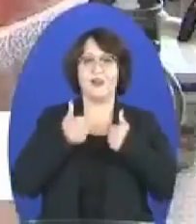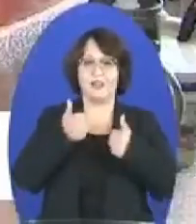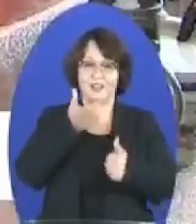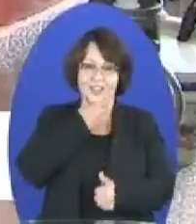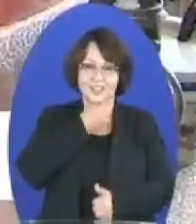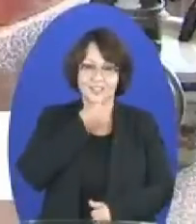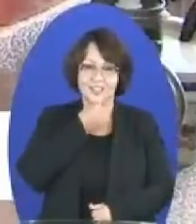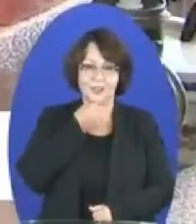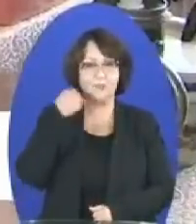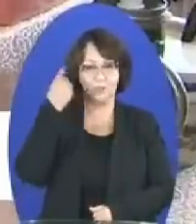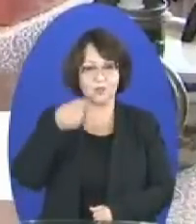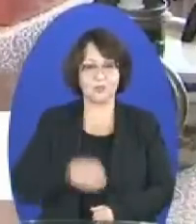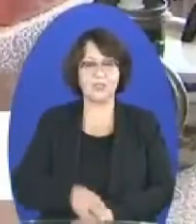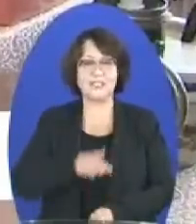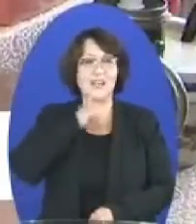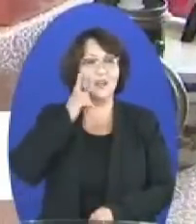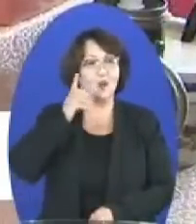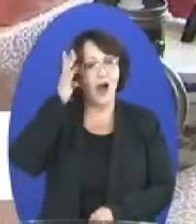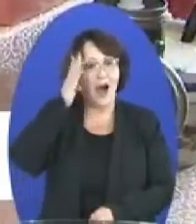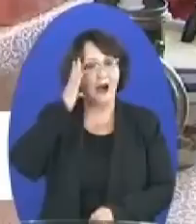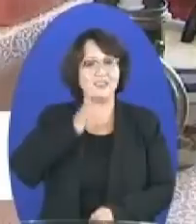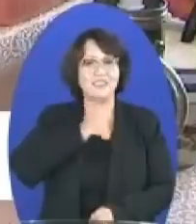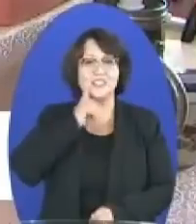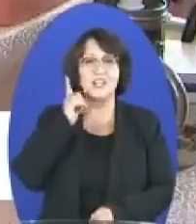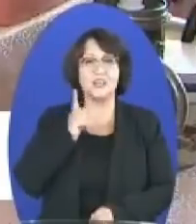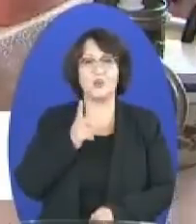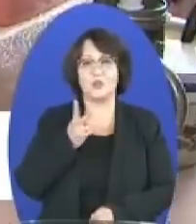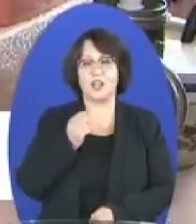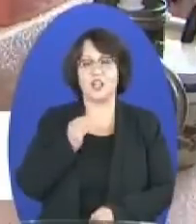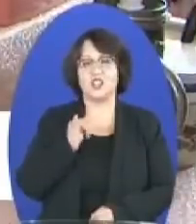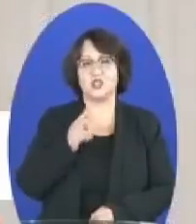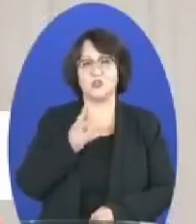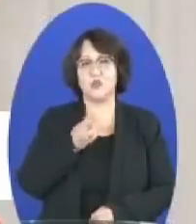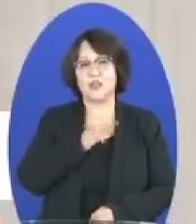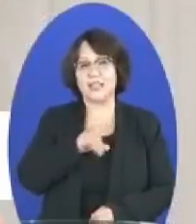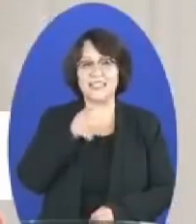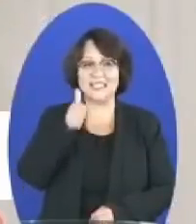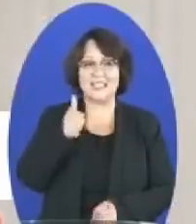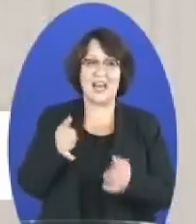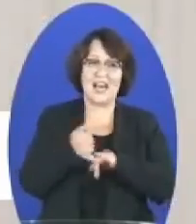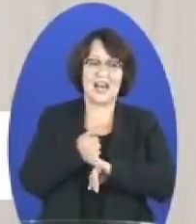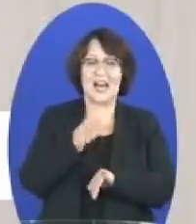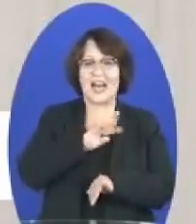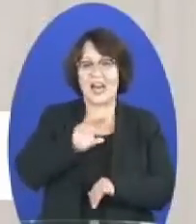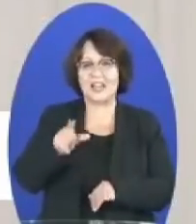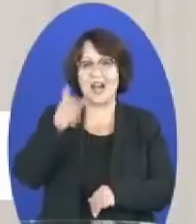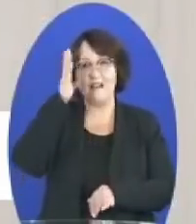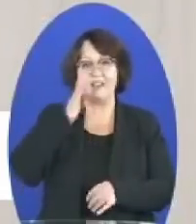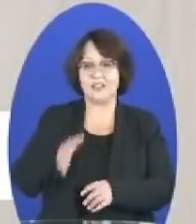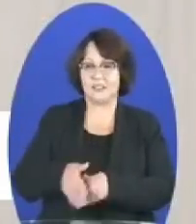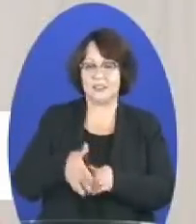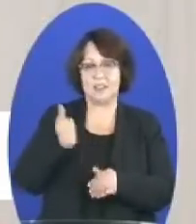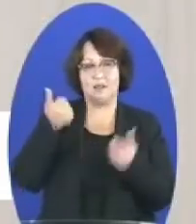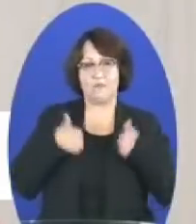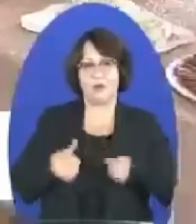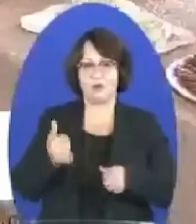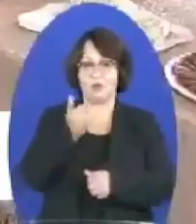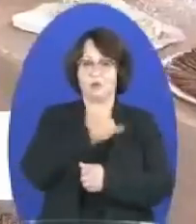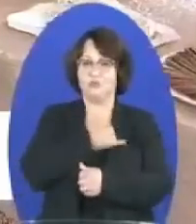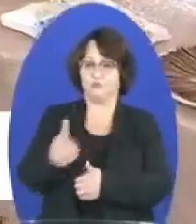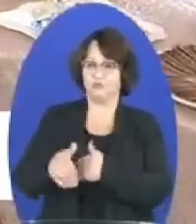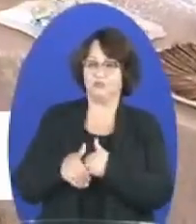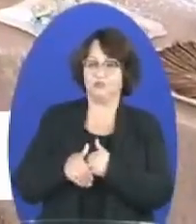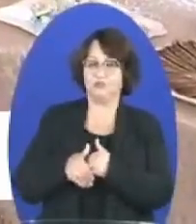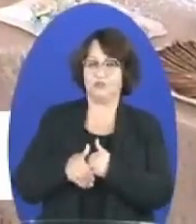санагдаж байна. Залуу аав, залуу начин Мөнхөрд нь сайн ханий халамж, аав ээжүүдийн дэмжлэг, сайн багш нарын удирдлагаар